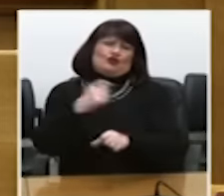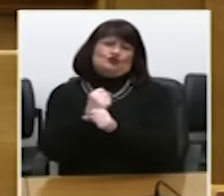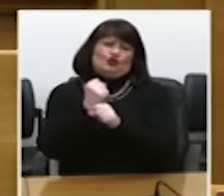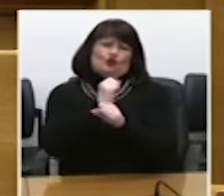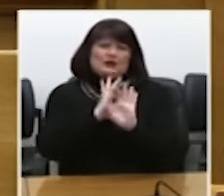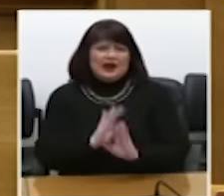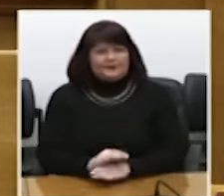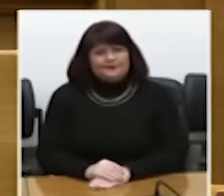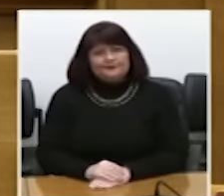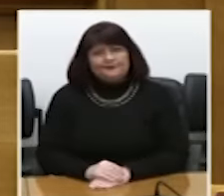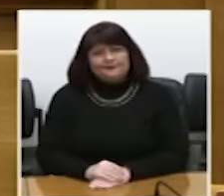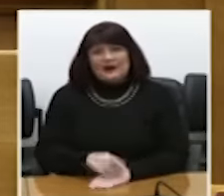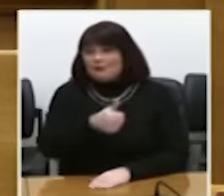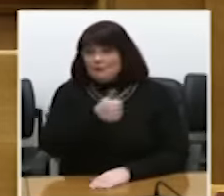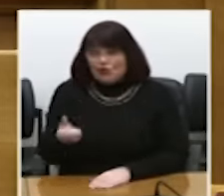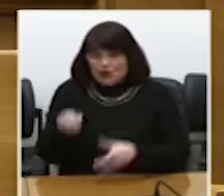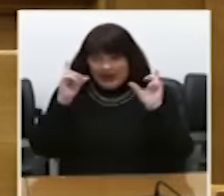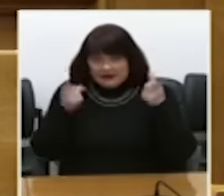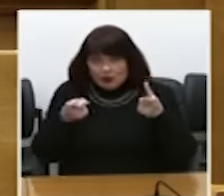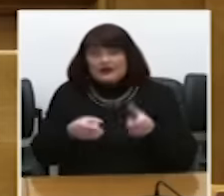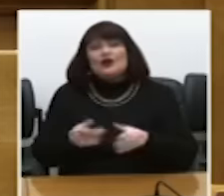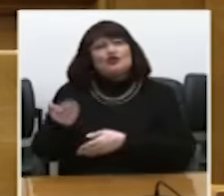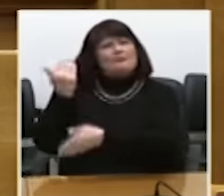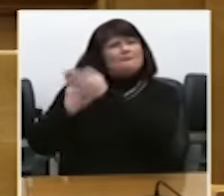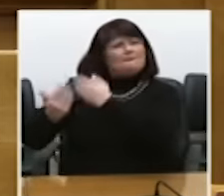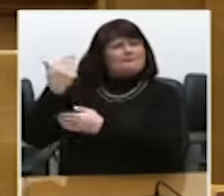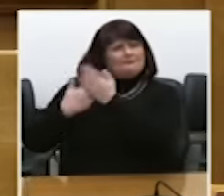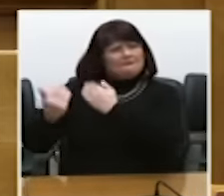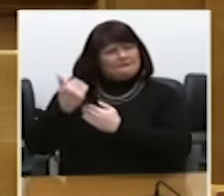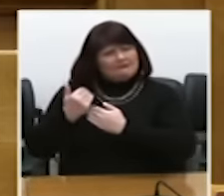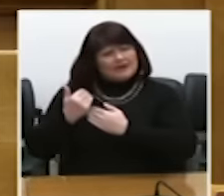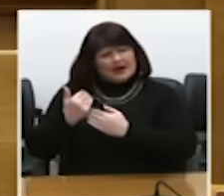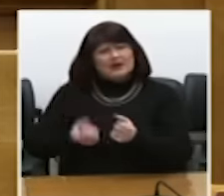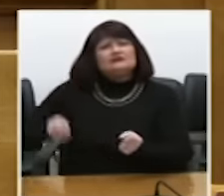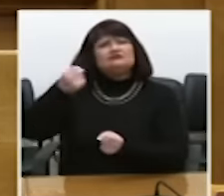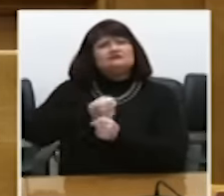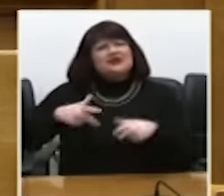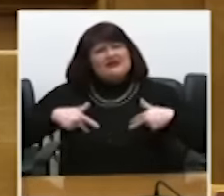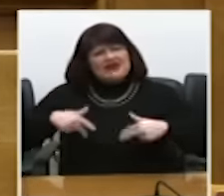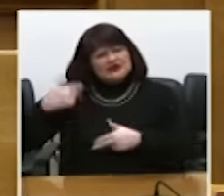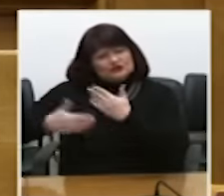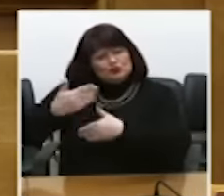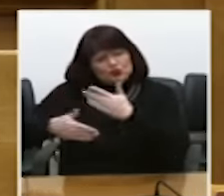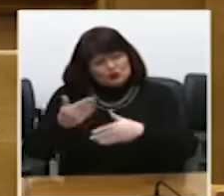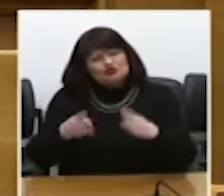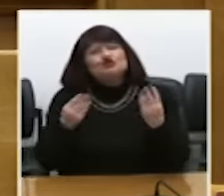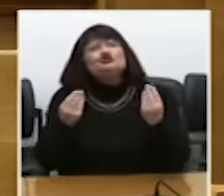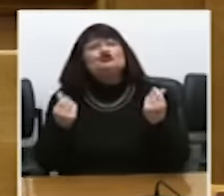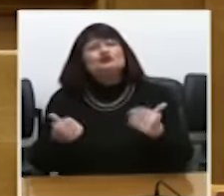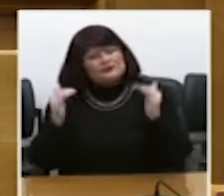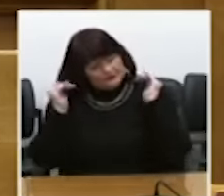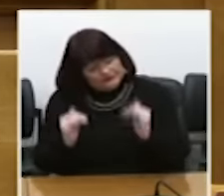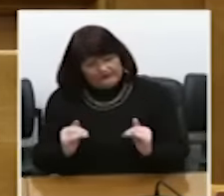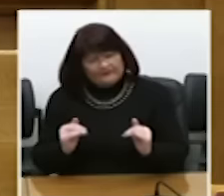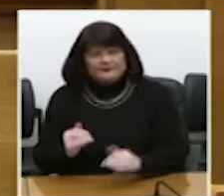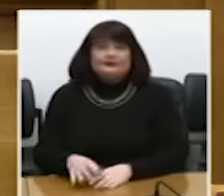προνόμιο αυτή η τακτική. Την έχουν χρησιμοποιήσει όλες οι κυβερνήσεις διαχρονικά. Γι' αυτό λέμε πως